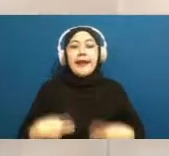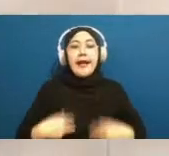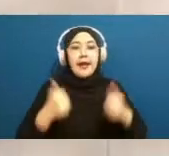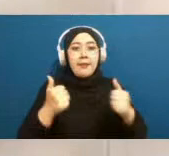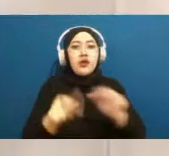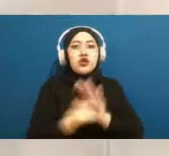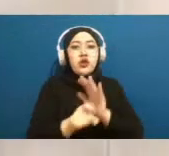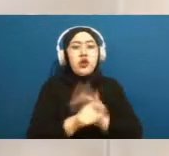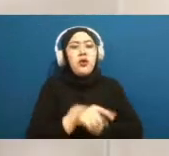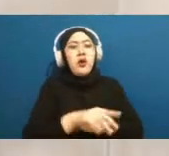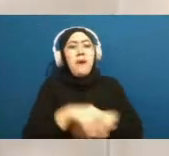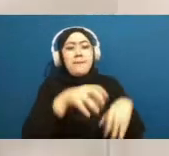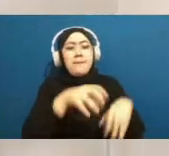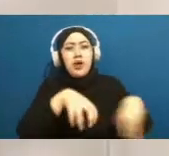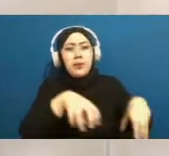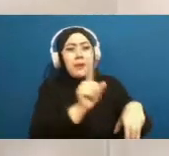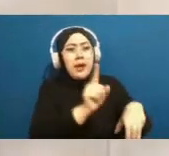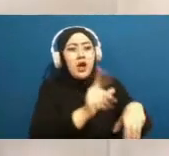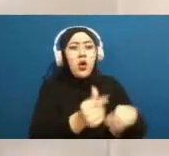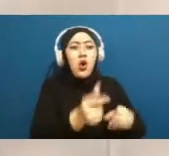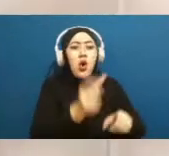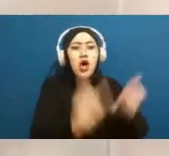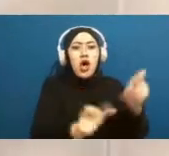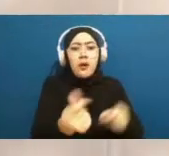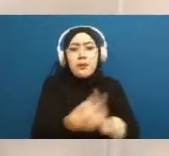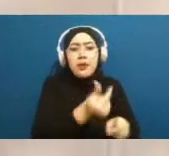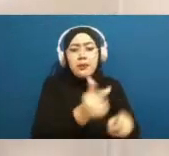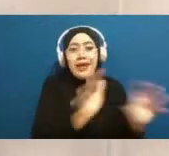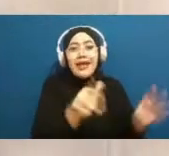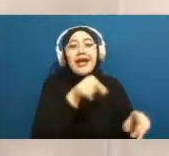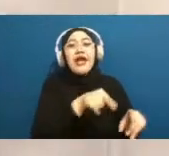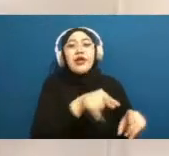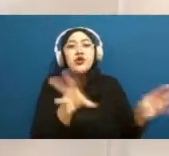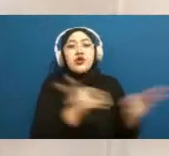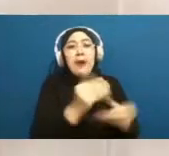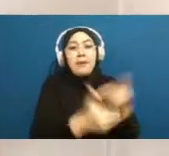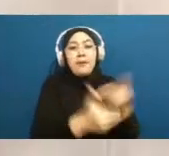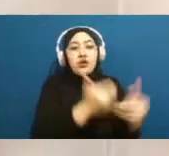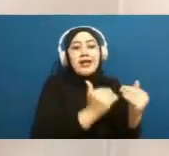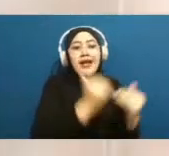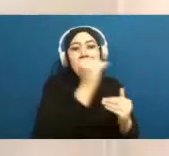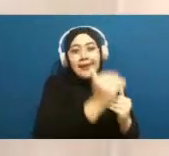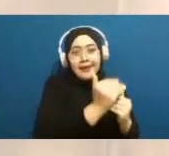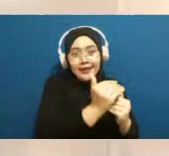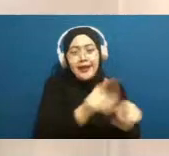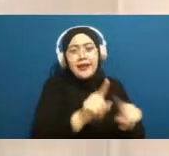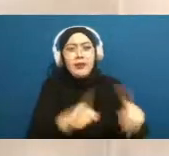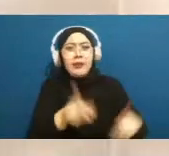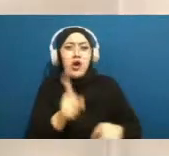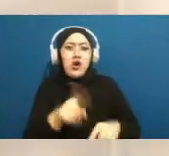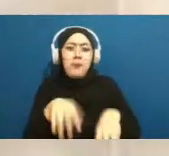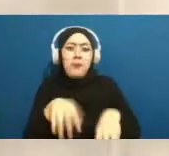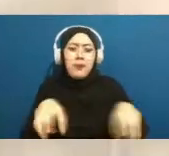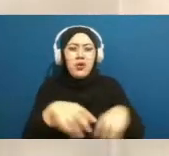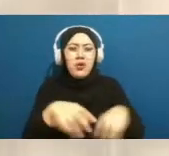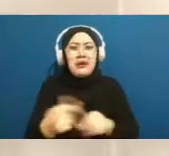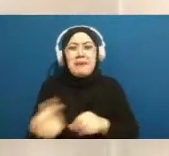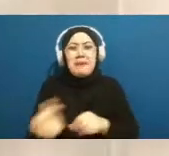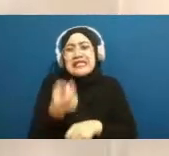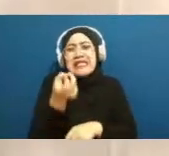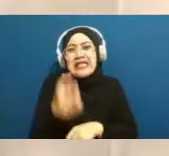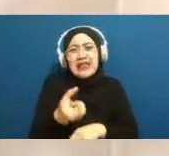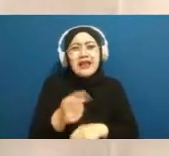akan kita produksi lebih banyak. Yang kurang laku kita hold dulu supaya dananya tidak terbuang terlebih banyak, lebih banyak gitu. Jadi pembuatan business